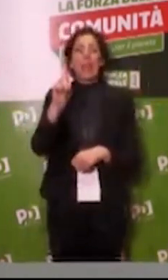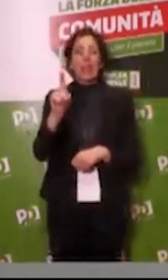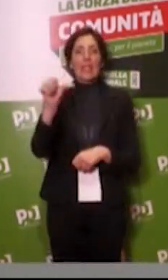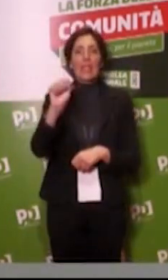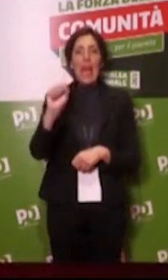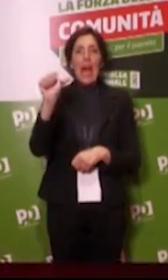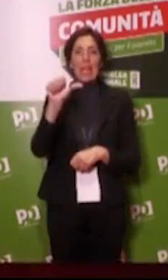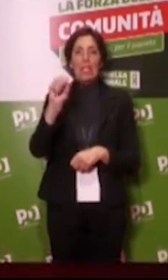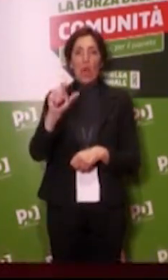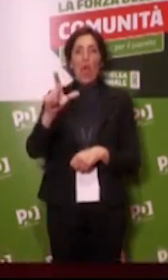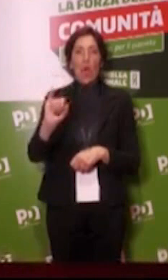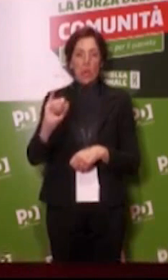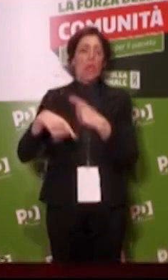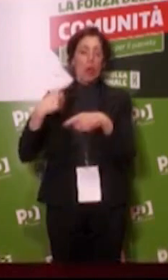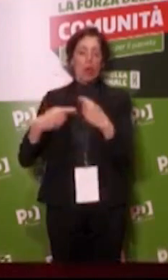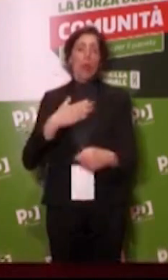guidarci